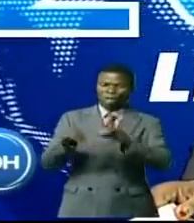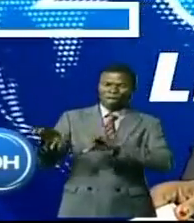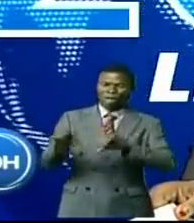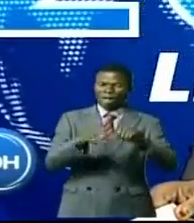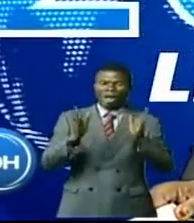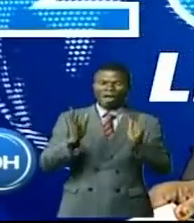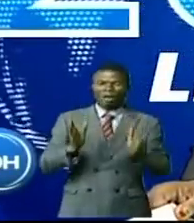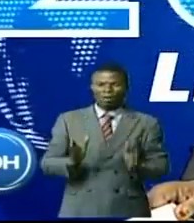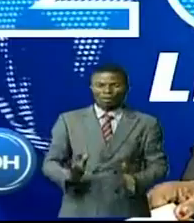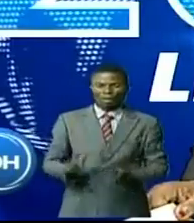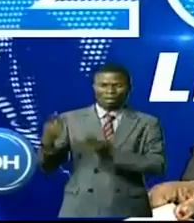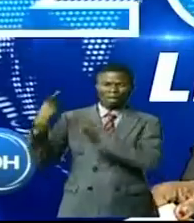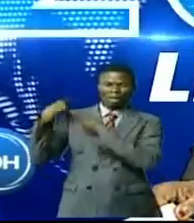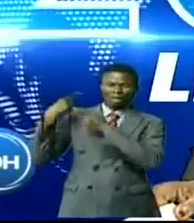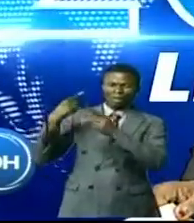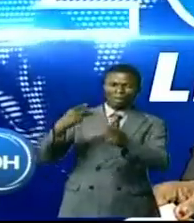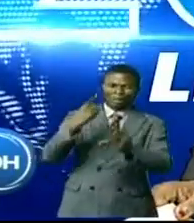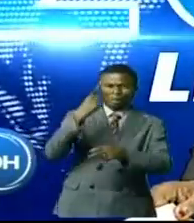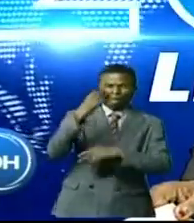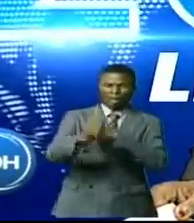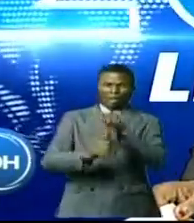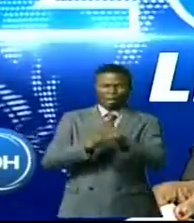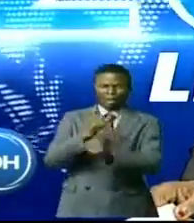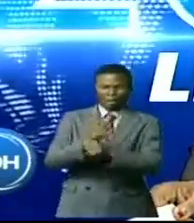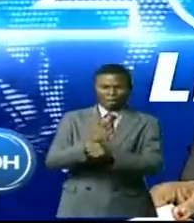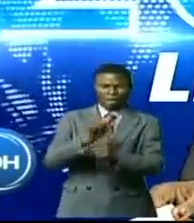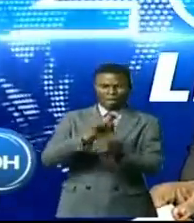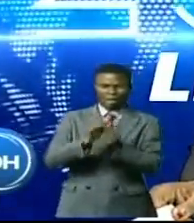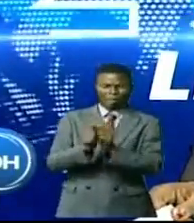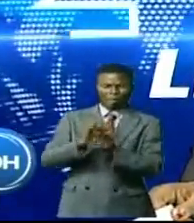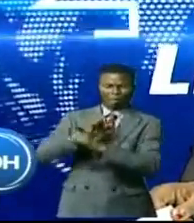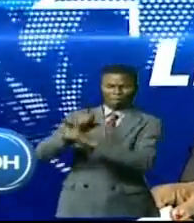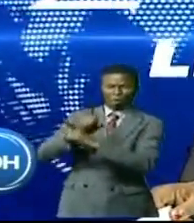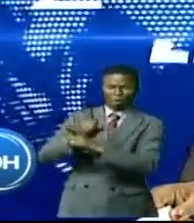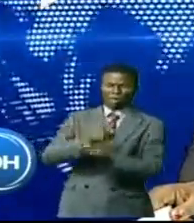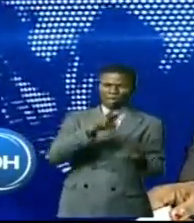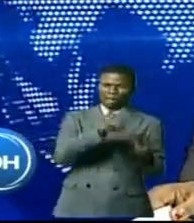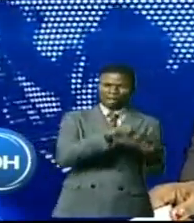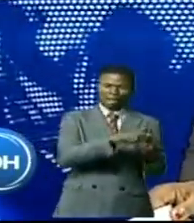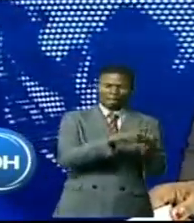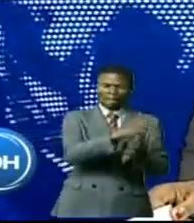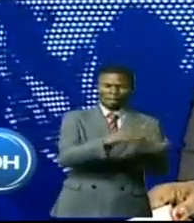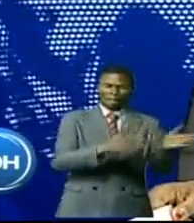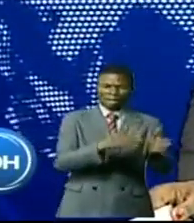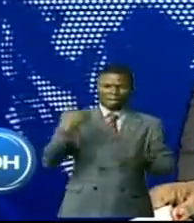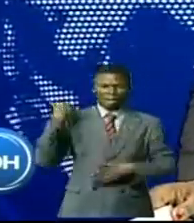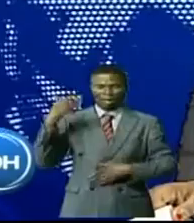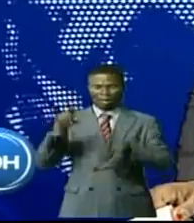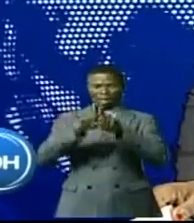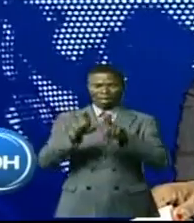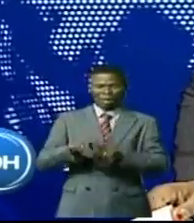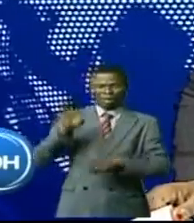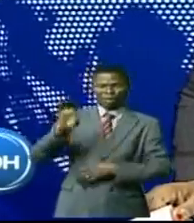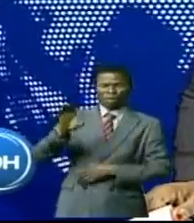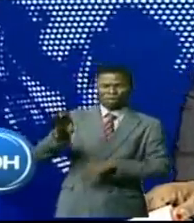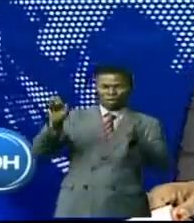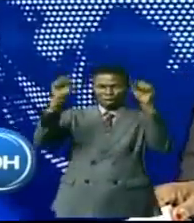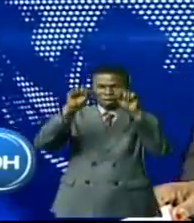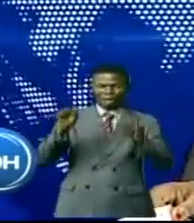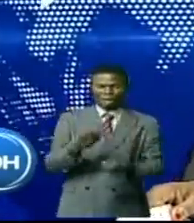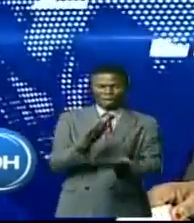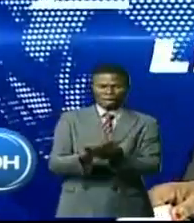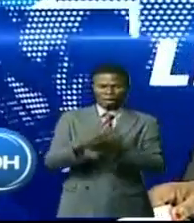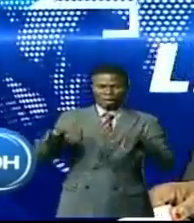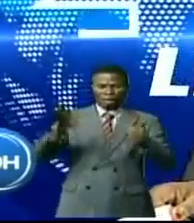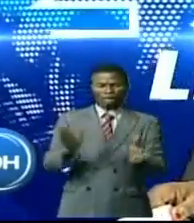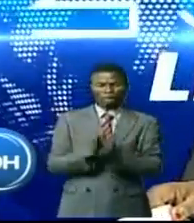actionnaires depuis près d'un an en matière de protection de l'épargne du public, de la banque et du système bancaire congolais